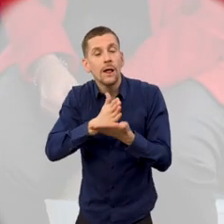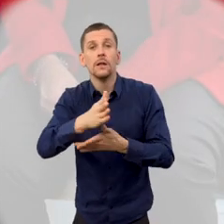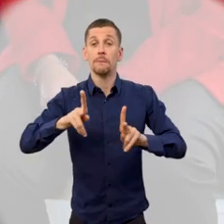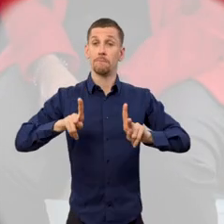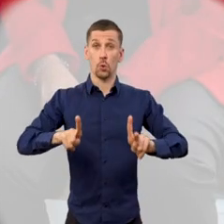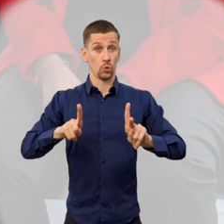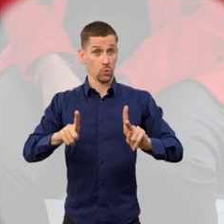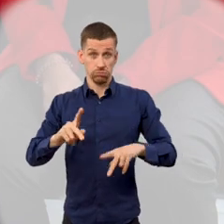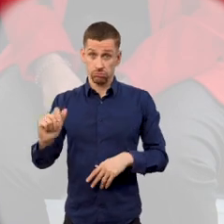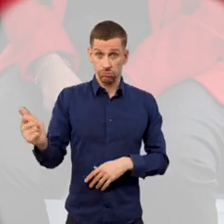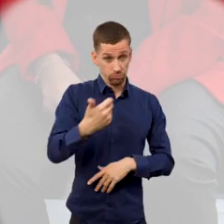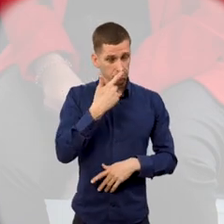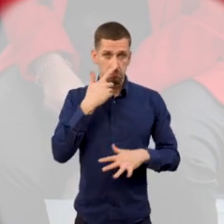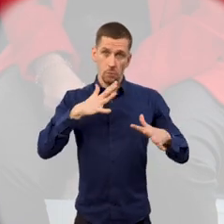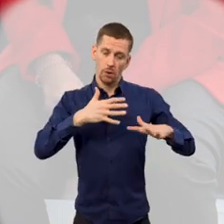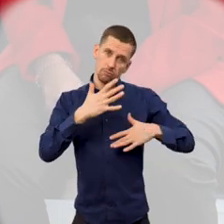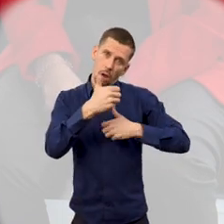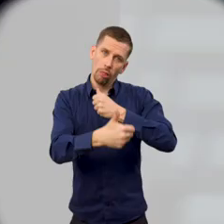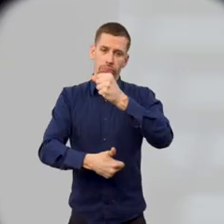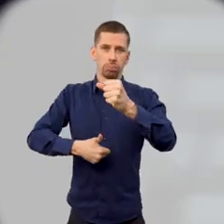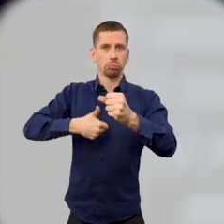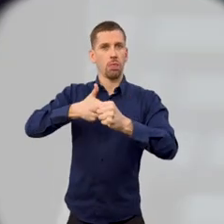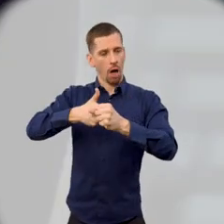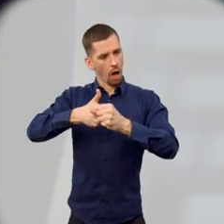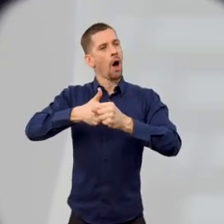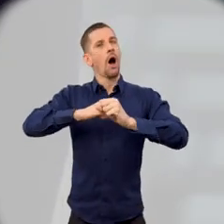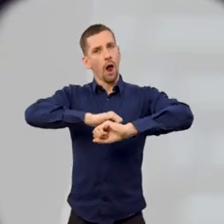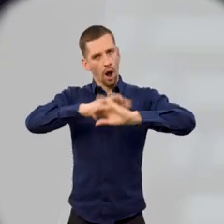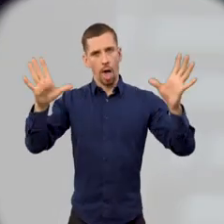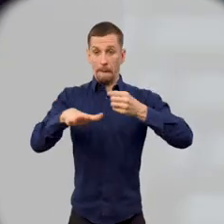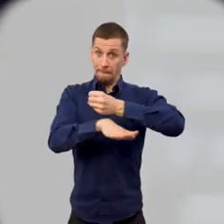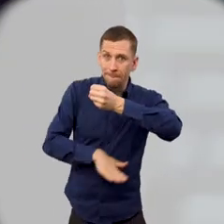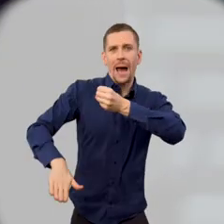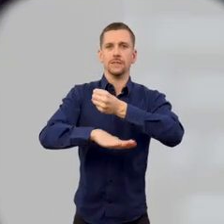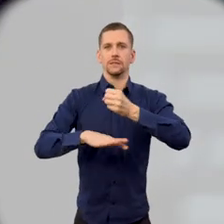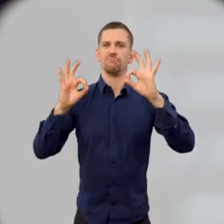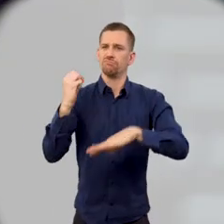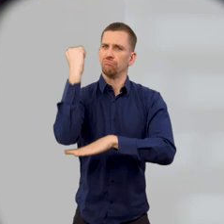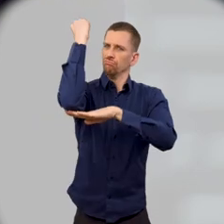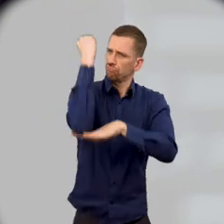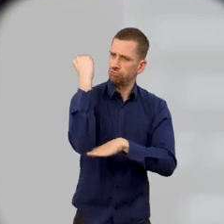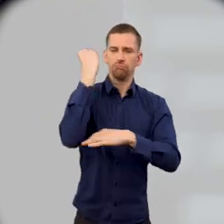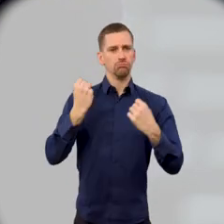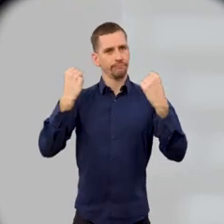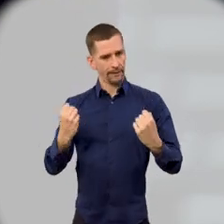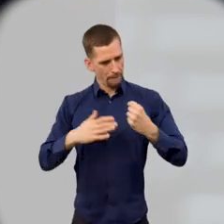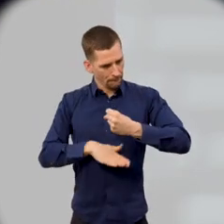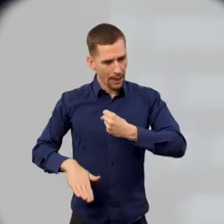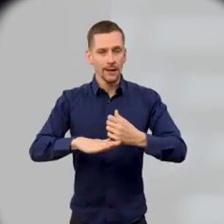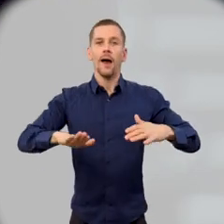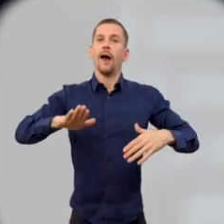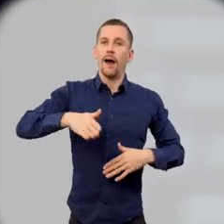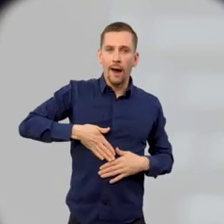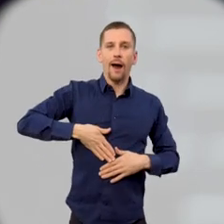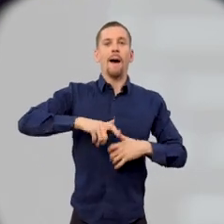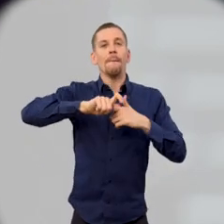dont on a structuré notre parcours pédagogique, c'est qu'au bout d'un an à peu près, nos étudiants ont terminé ce qui s'appelle le tronc commun.